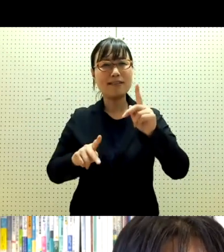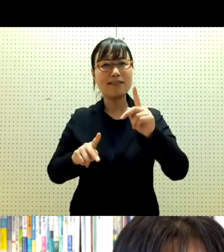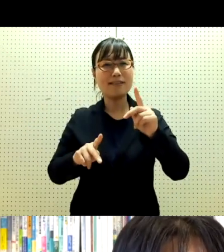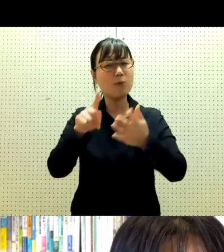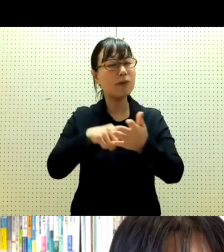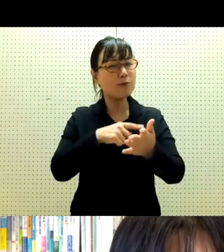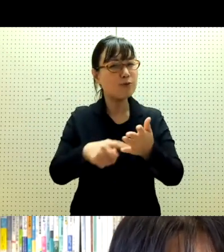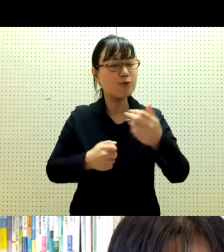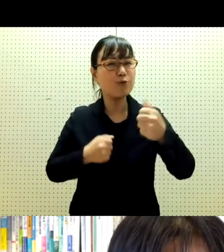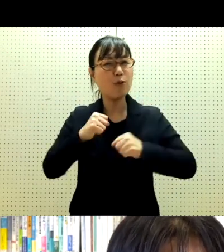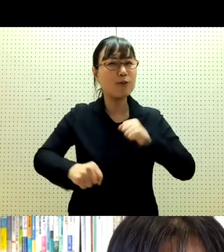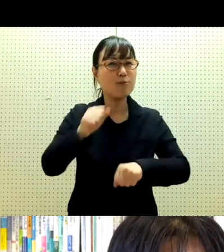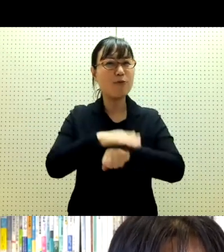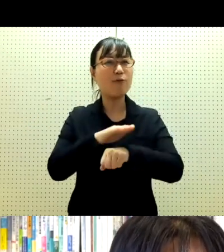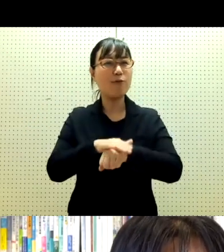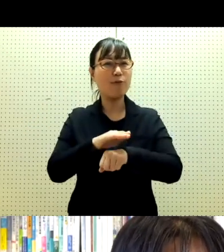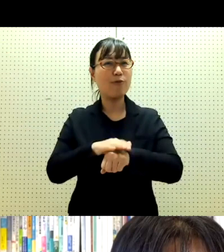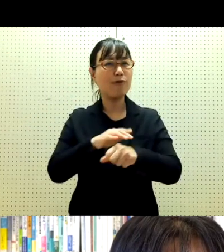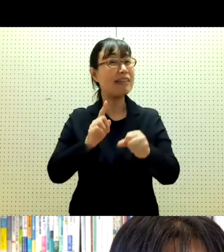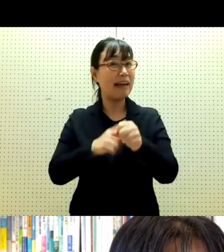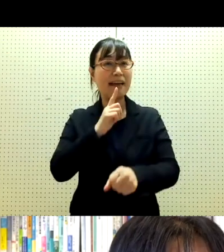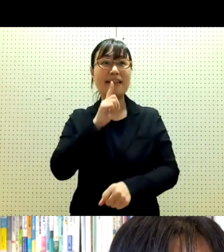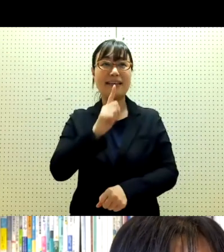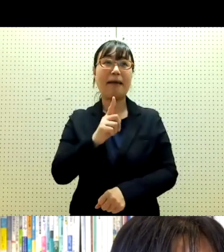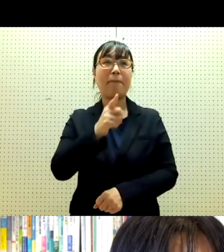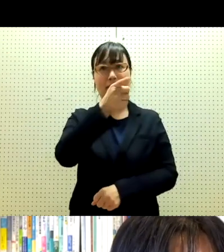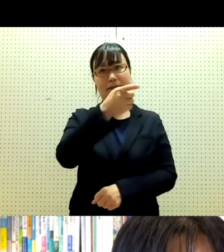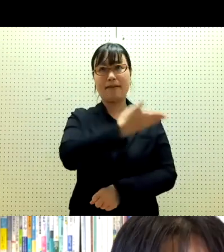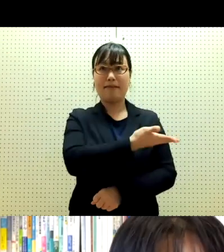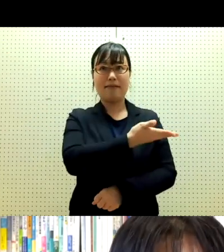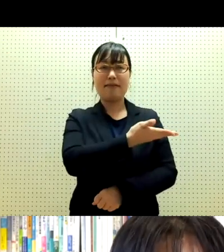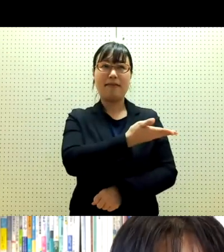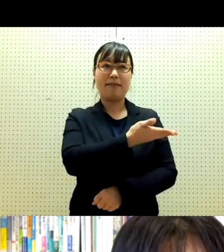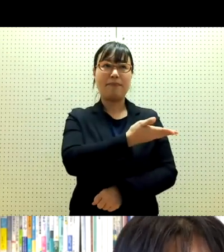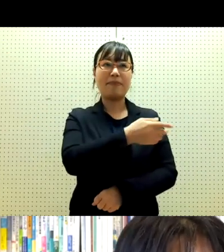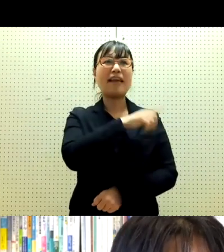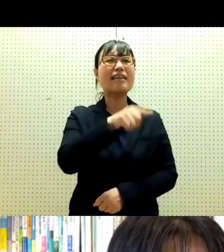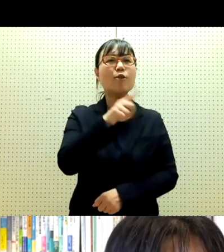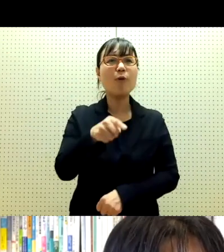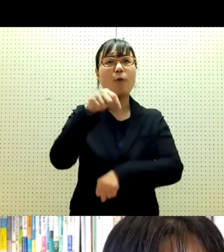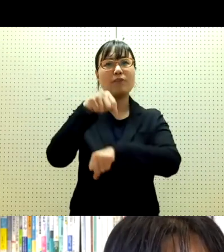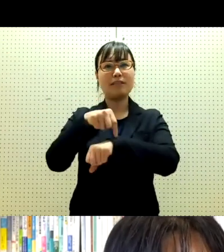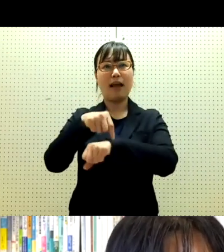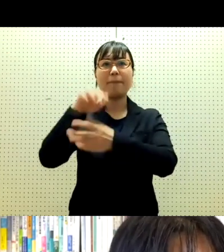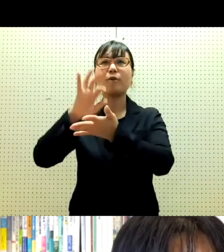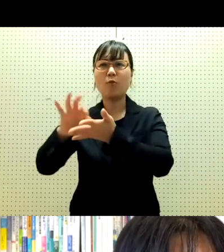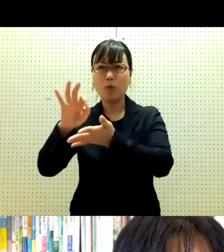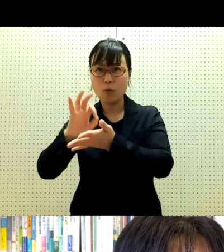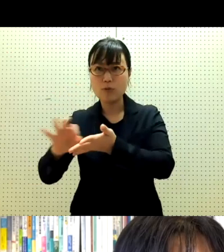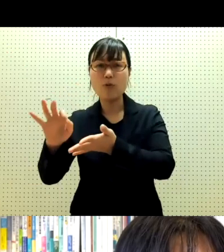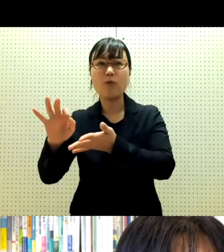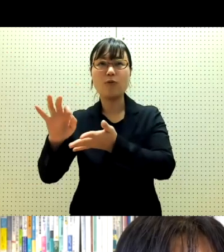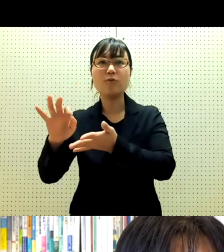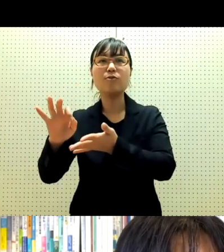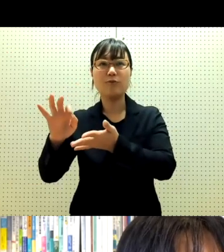ども、これ前回申し上げた通りにですね、頻度と時間と用途を増やしていくということと、子どもたちがその機会に習熟してい